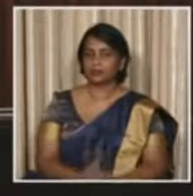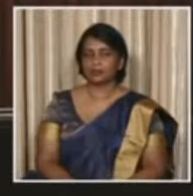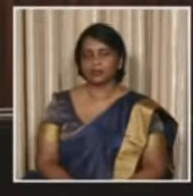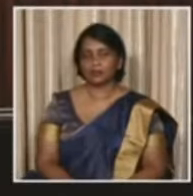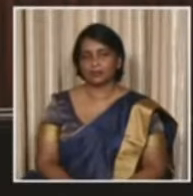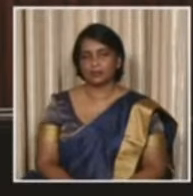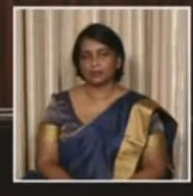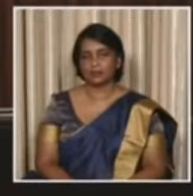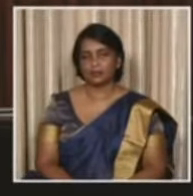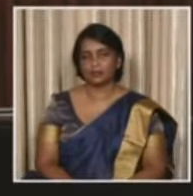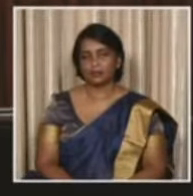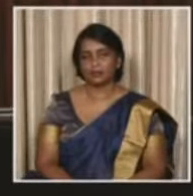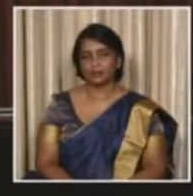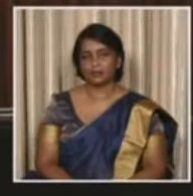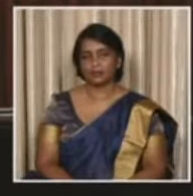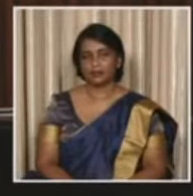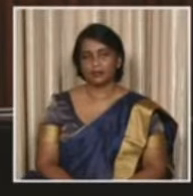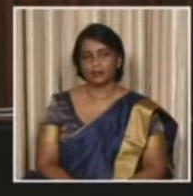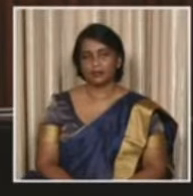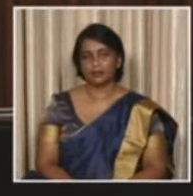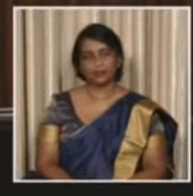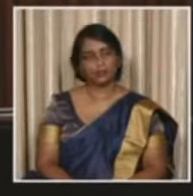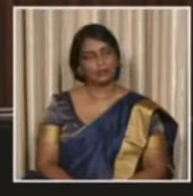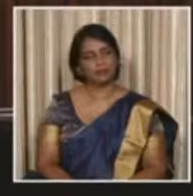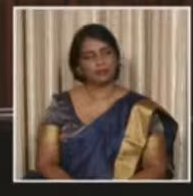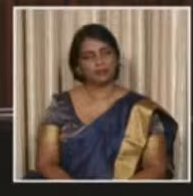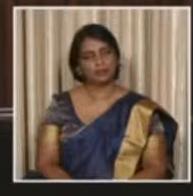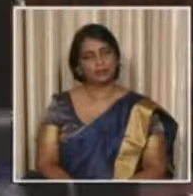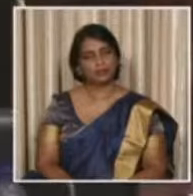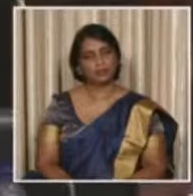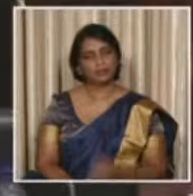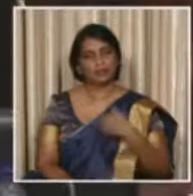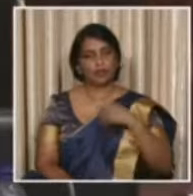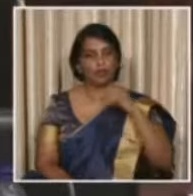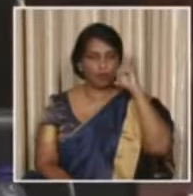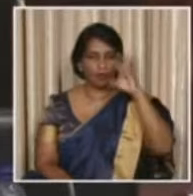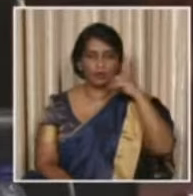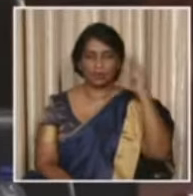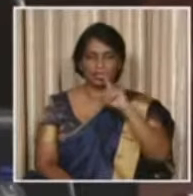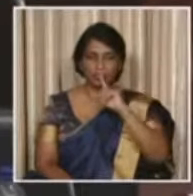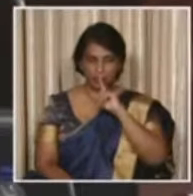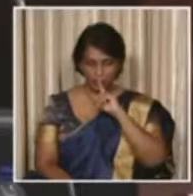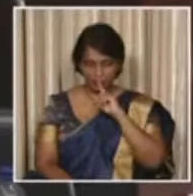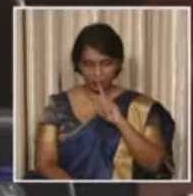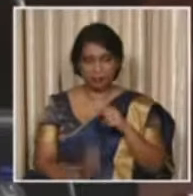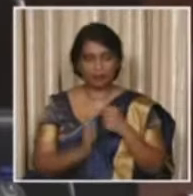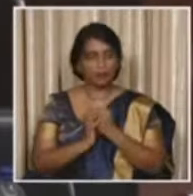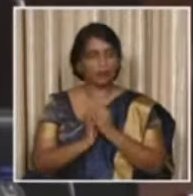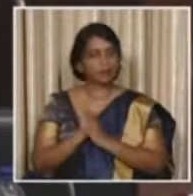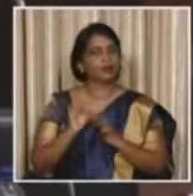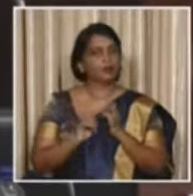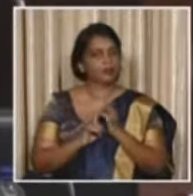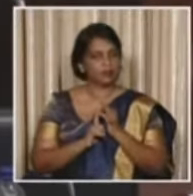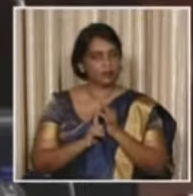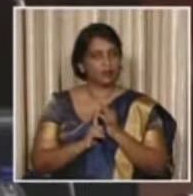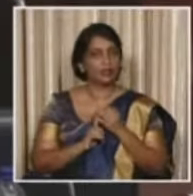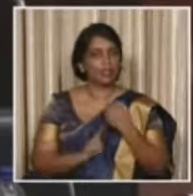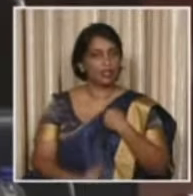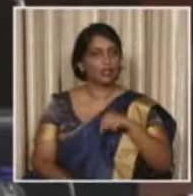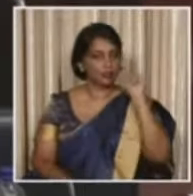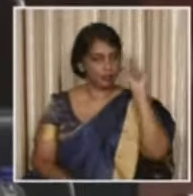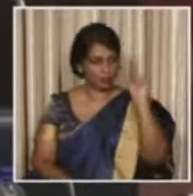මූලාසන ආරූඪ ගරු මන්ත්‍රීතුමනි, මම උදේ කතාව පටන් ගන්නකොට ගරු මන්ත්‍රීතුමා බෝලා මම